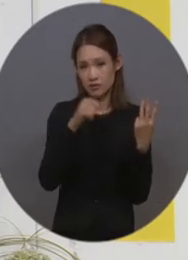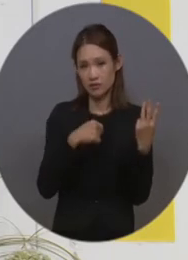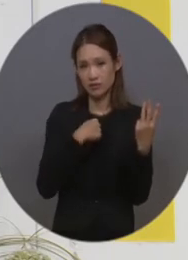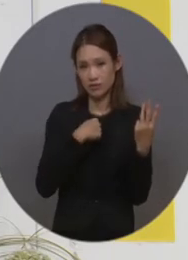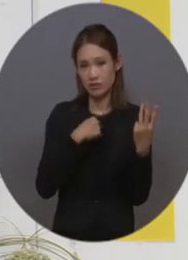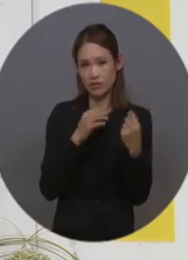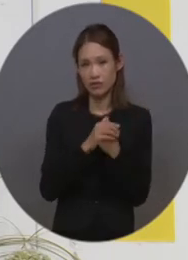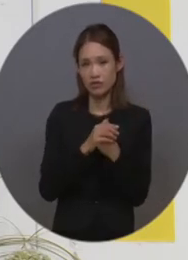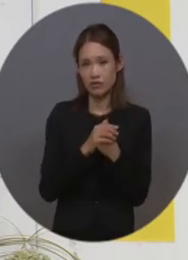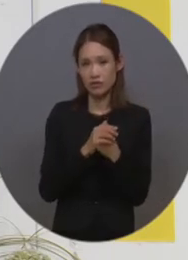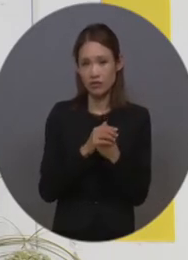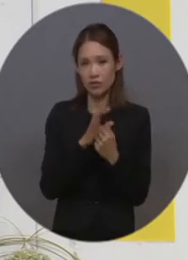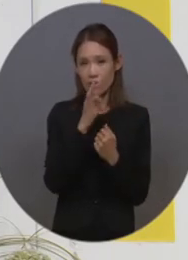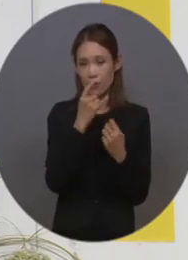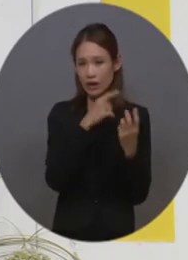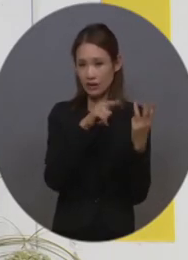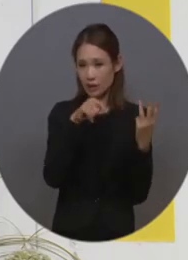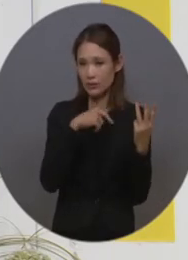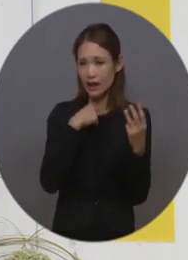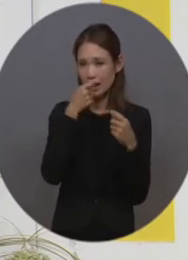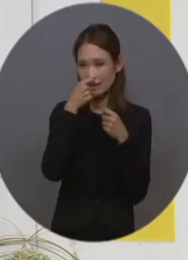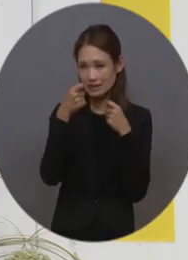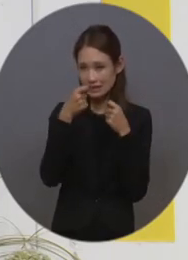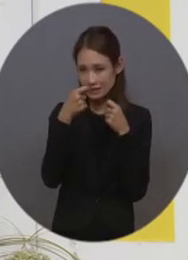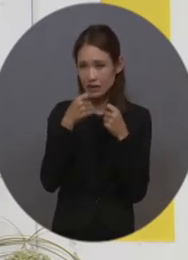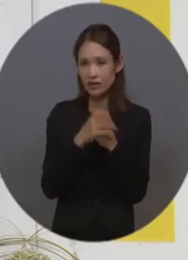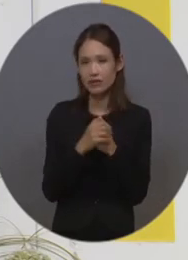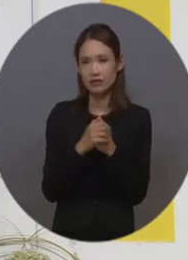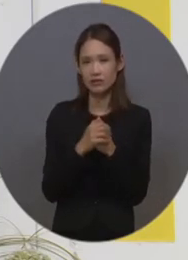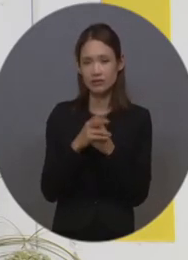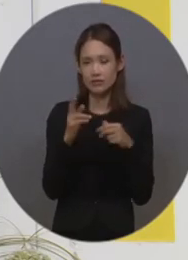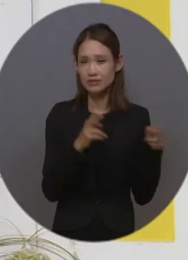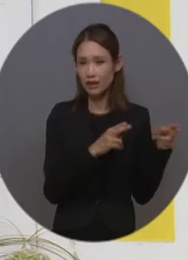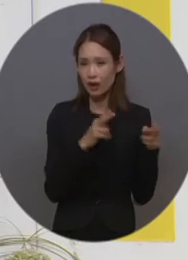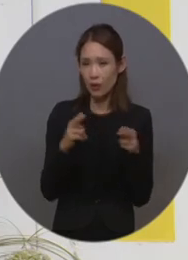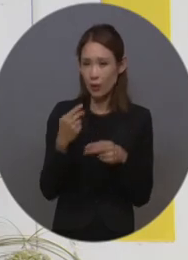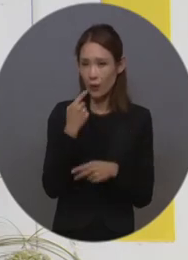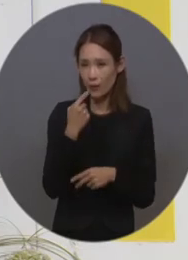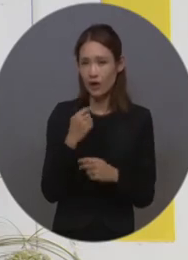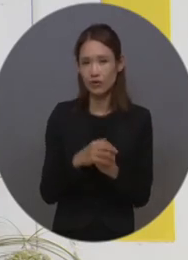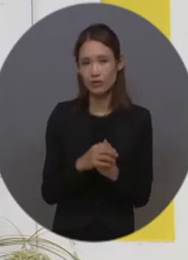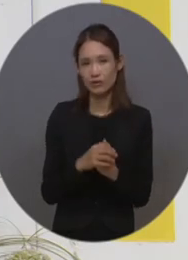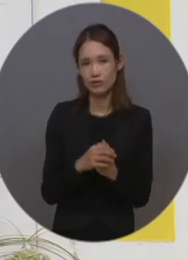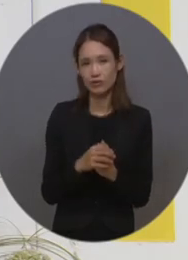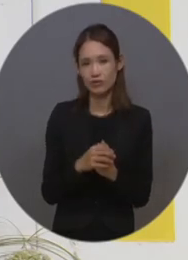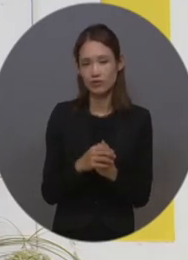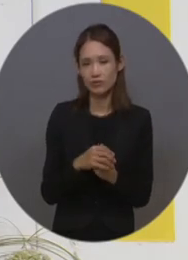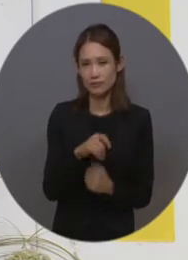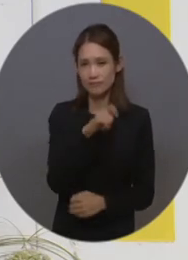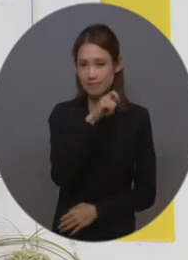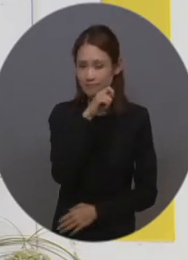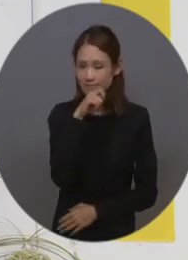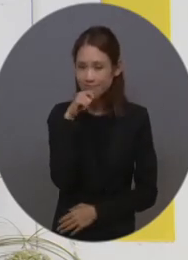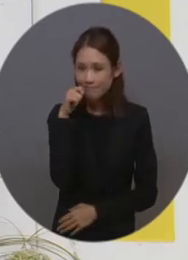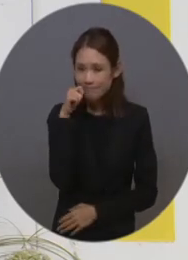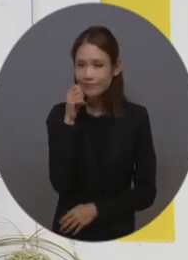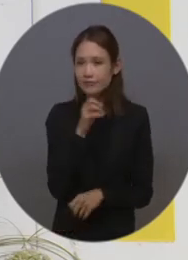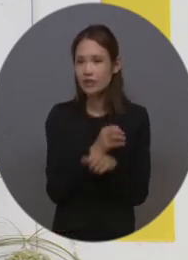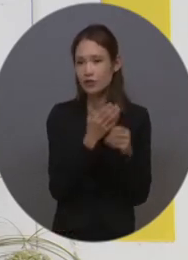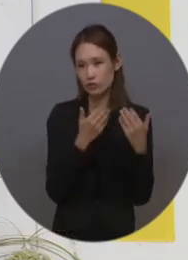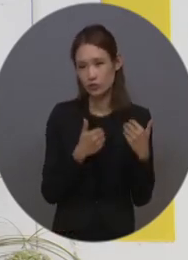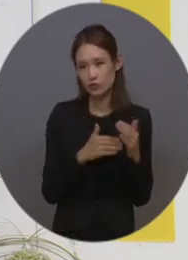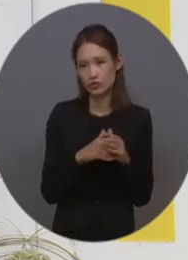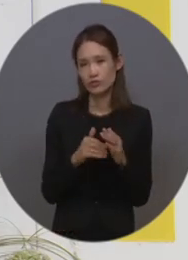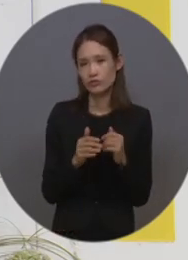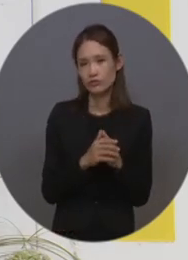제 외삼촌이 제일 친하잖아요. 저한테 뭐 스케이트도 배워주고, 그다음에 또 맛있는 것도